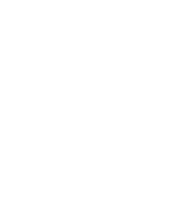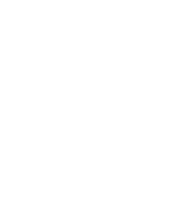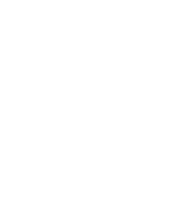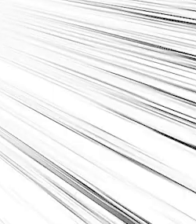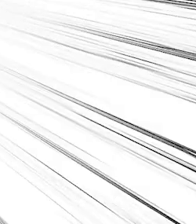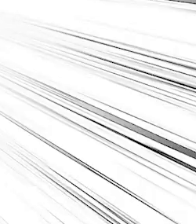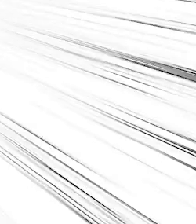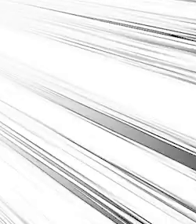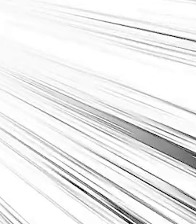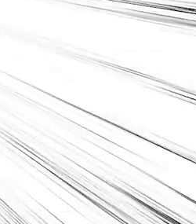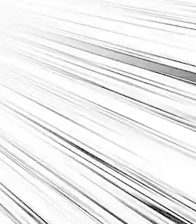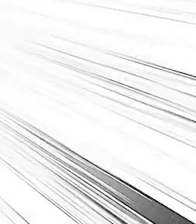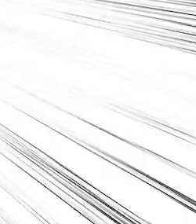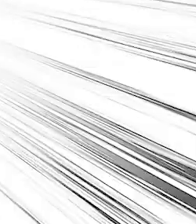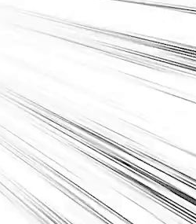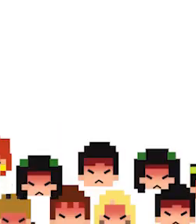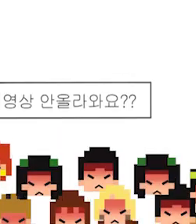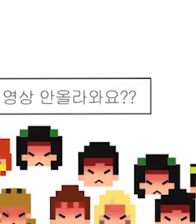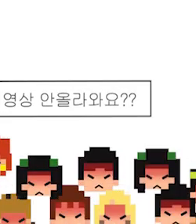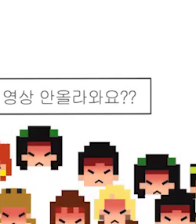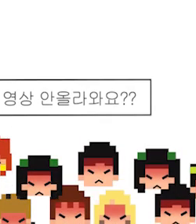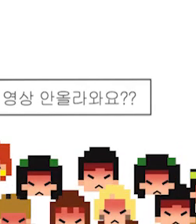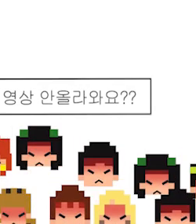5 으